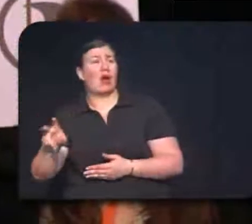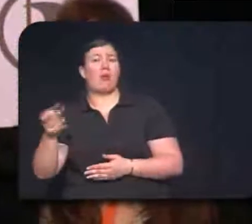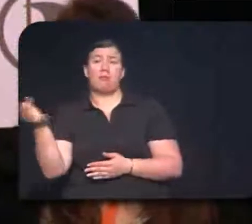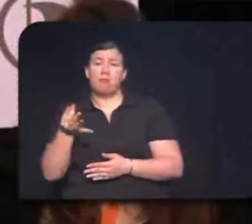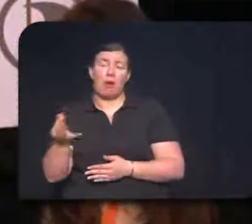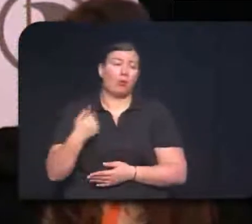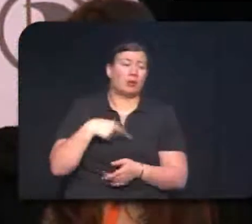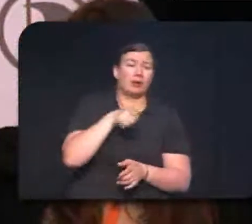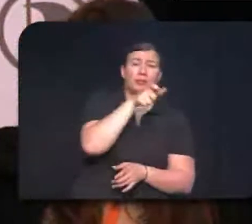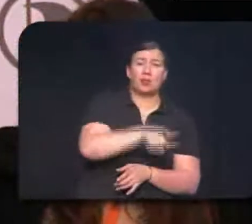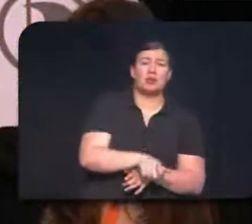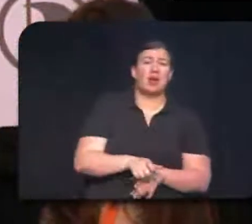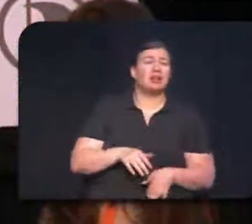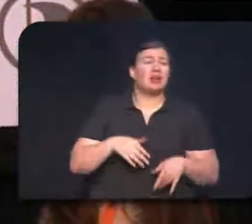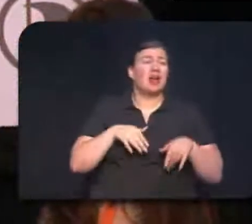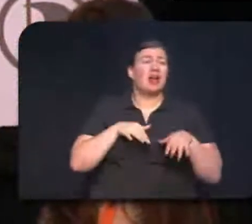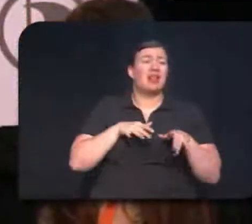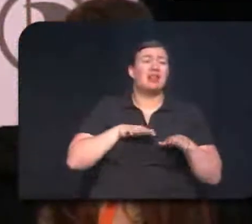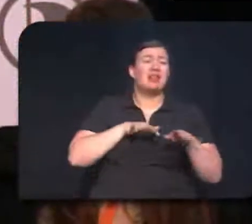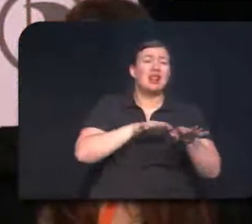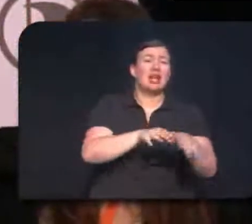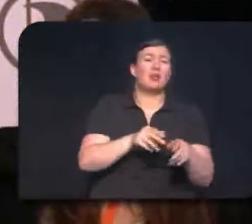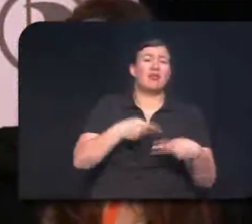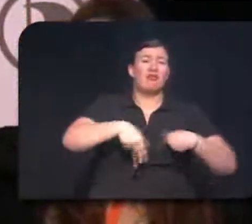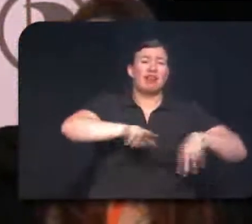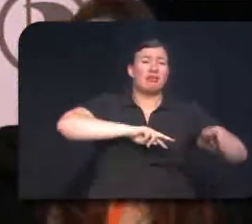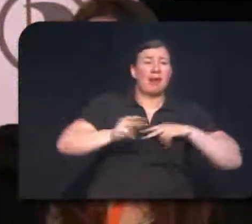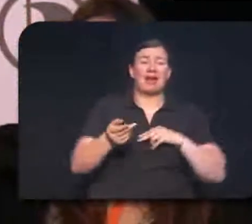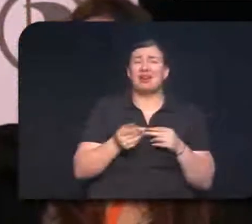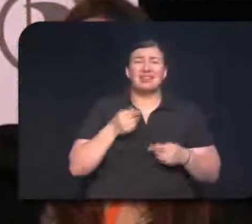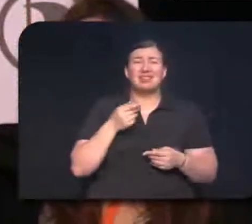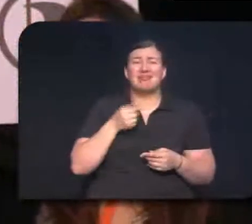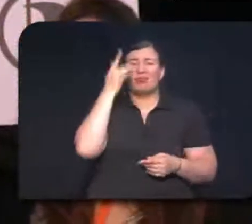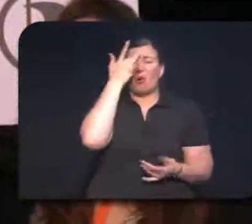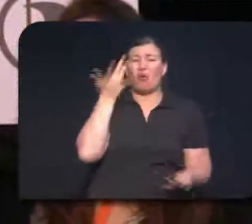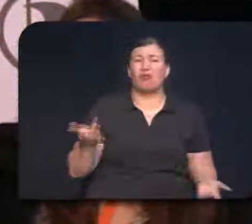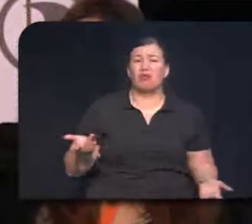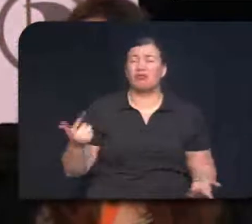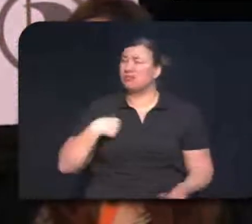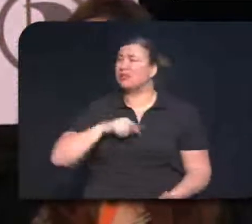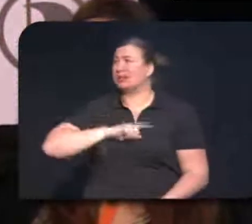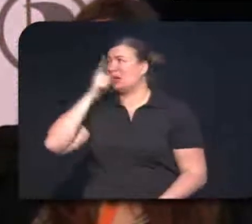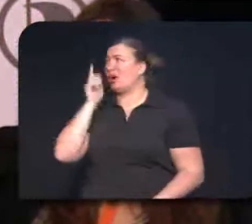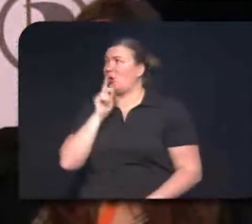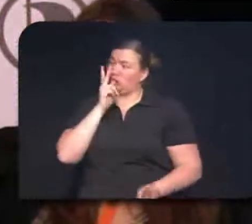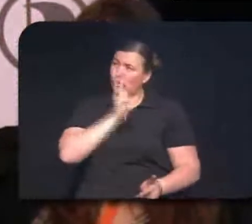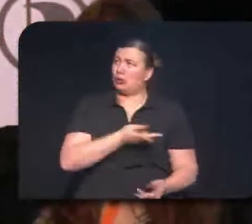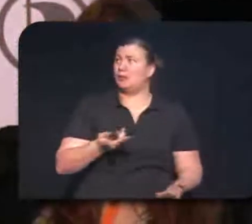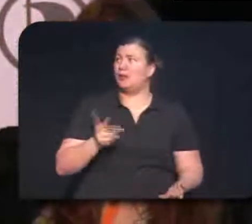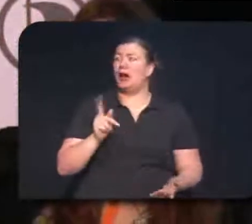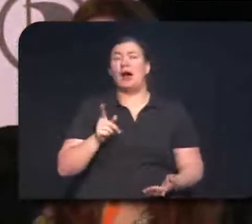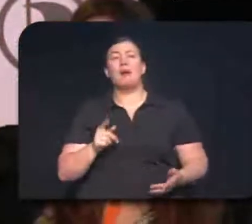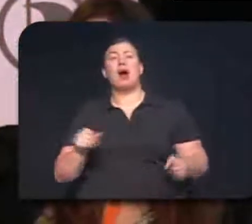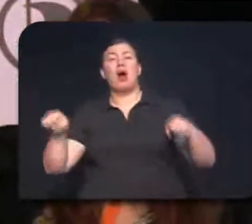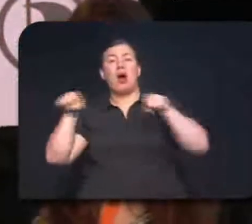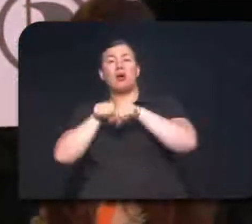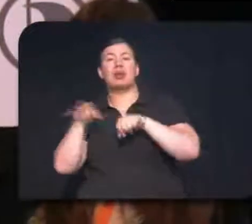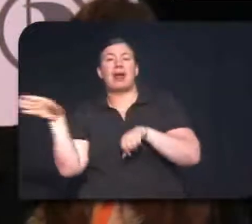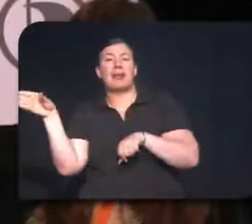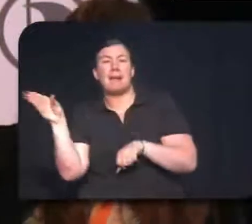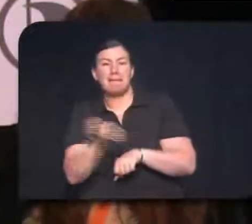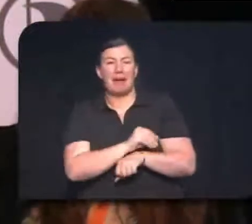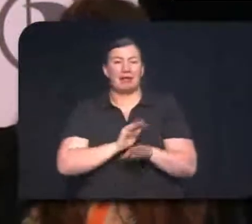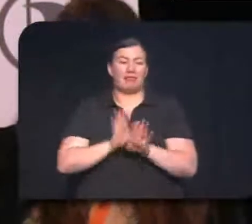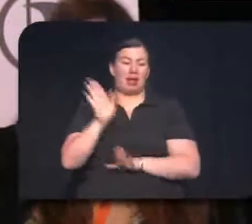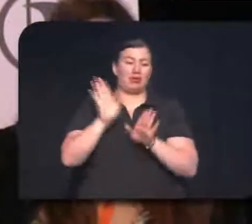passt irgendwie nicht zusammen ich bin ganz ehrlich ich finde Liquid Feedback auch doof aber ich finde online Mitbestimmung geil deswegen